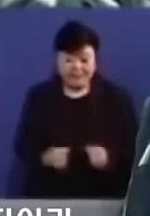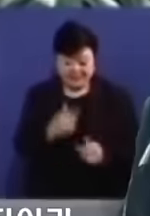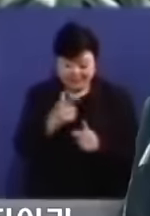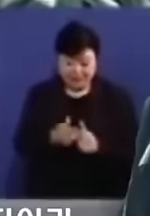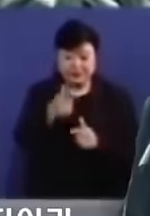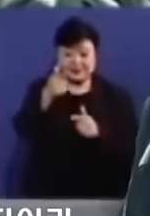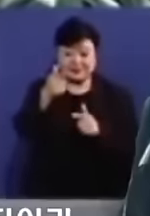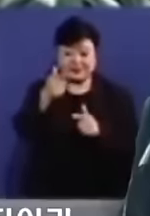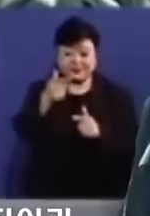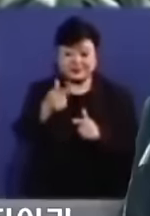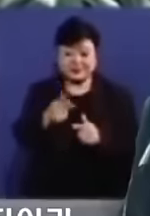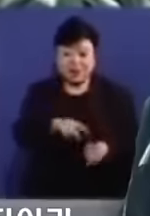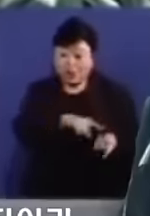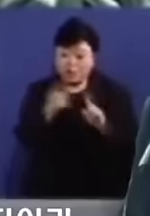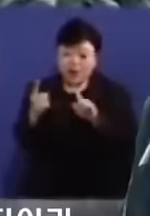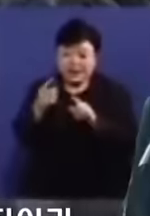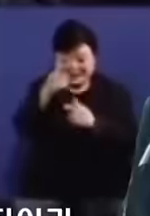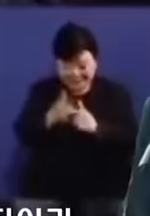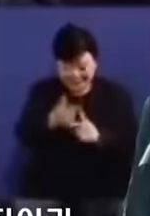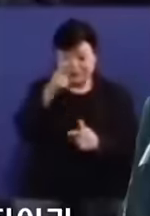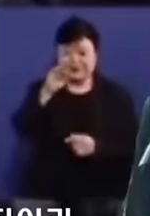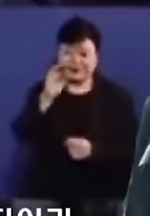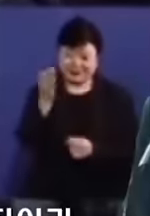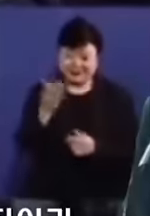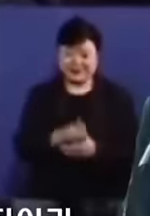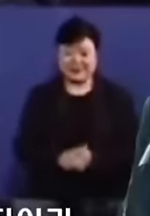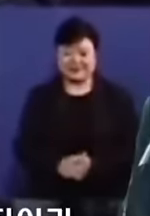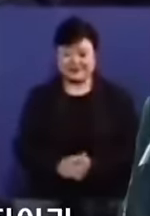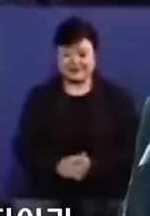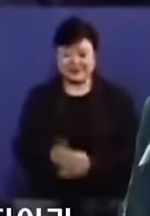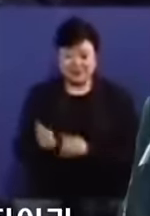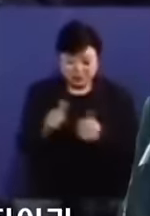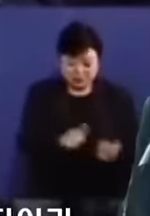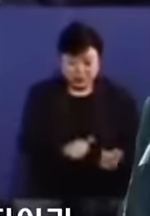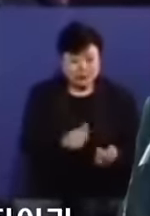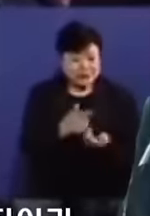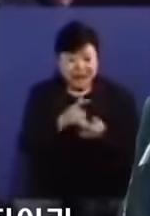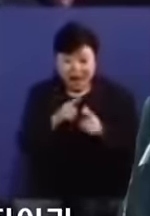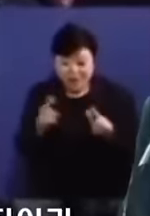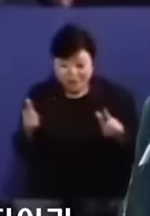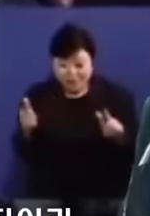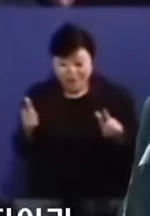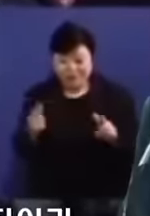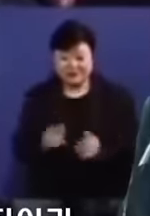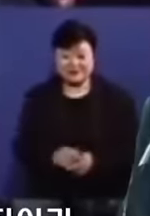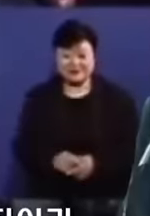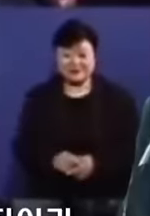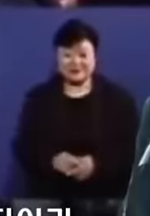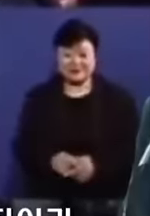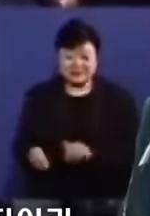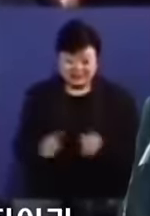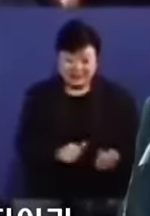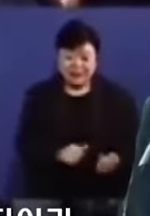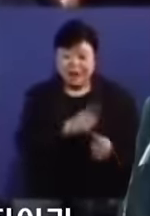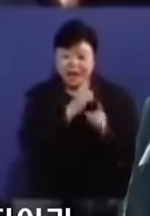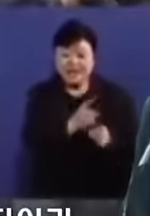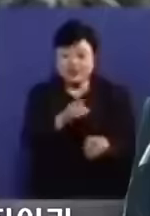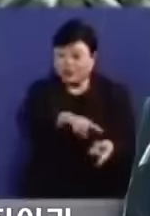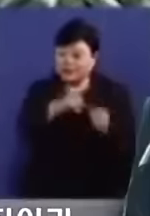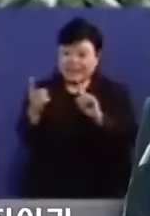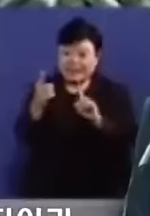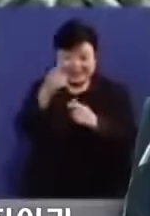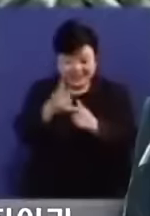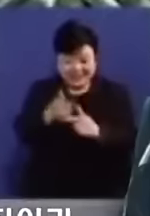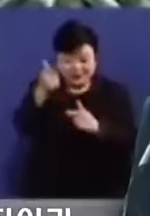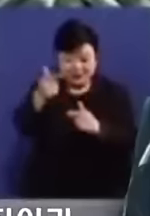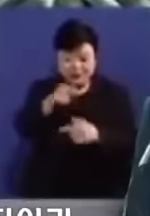예수님은 부활하신 예수님인 것입니다. 죽은 예수님 아닌 것입니다. 사망을 이기고 살아나신